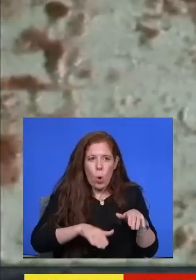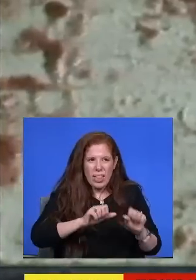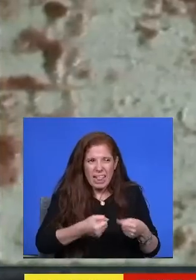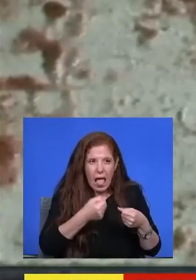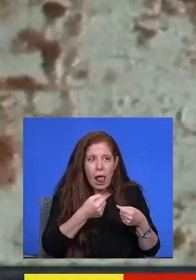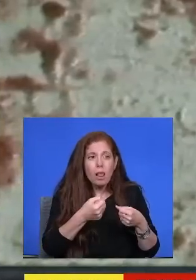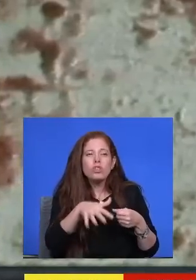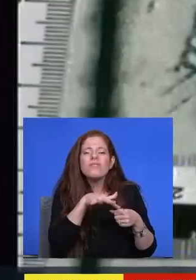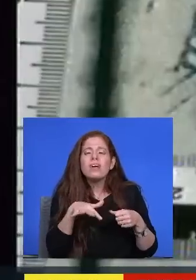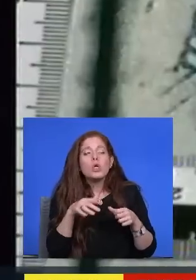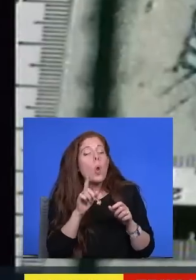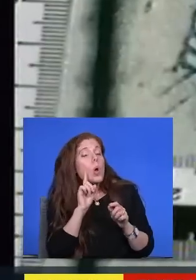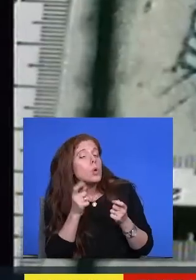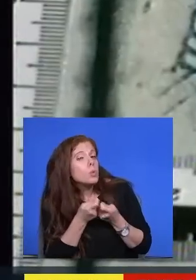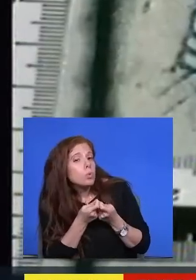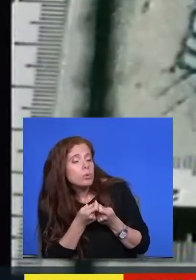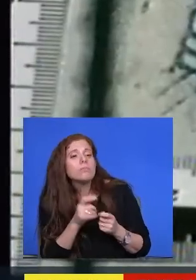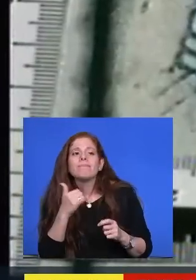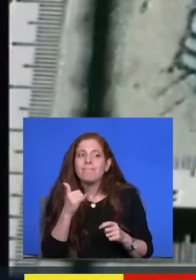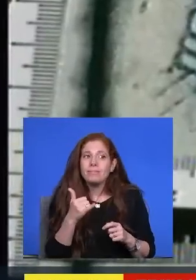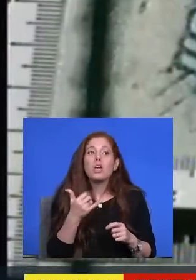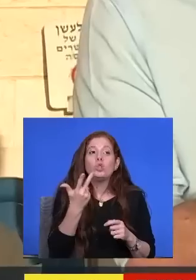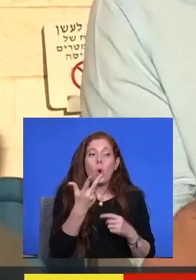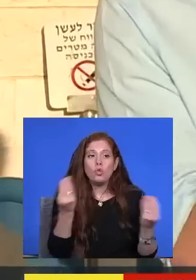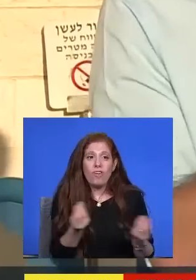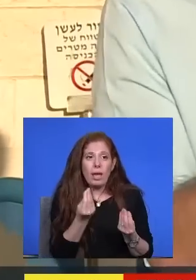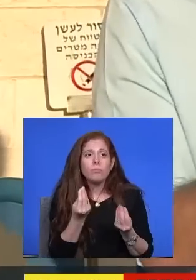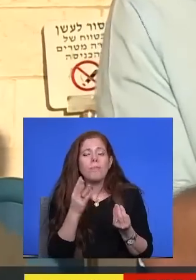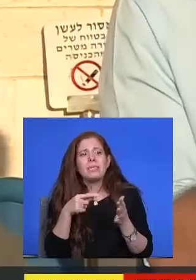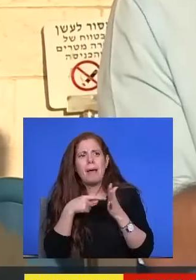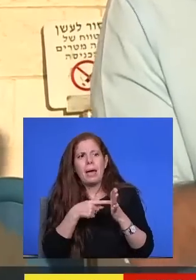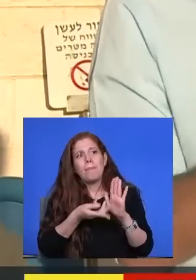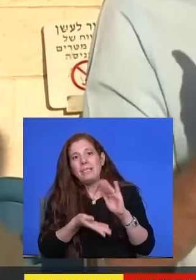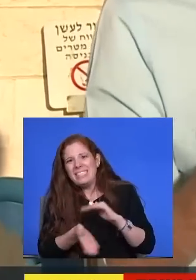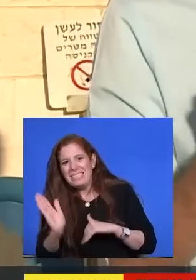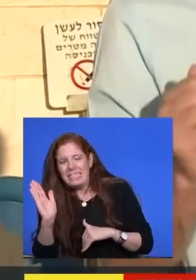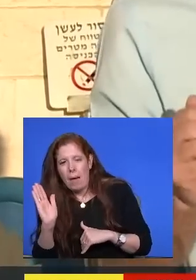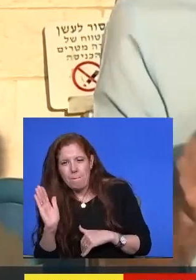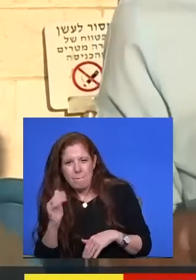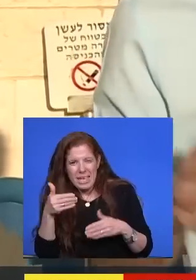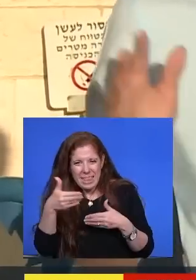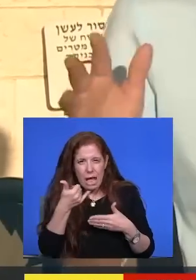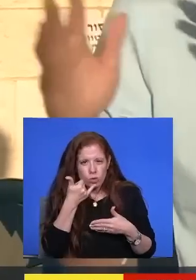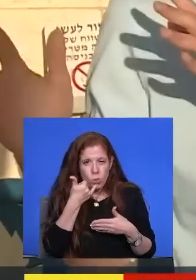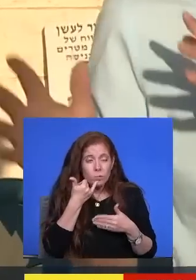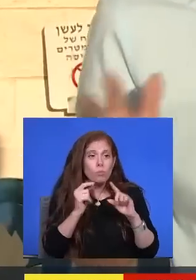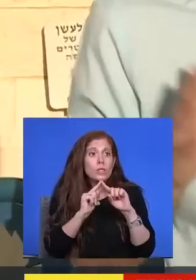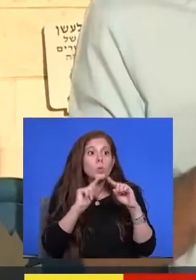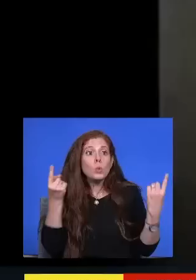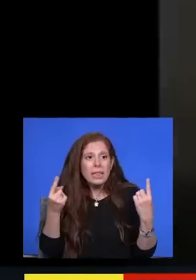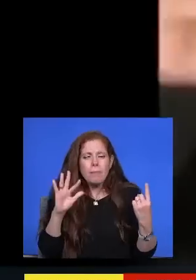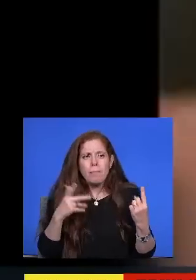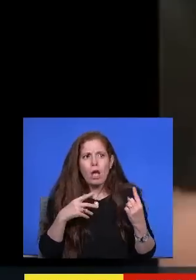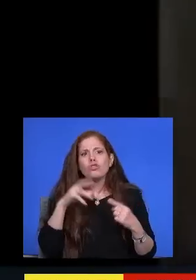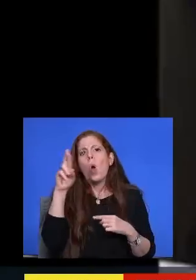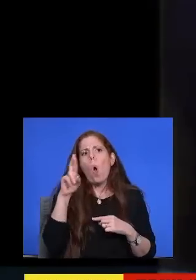היו סימני שאלה. נכון, שלוש עקבות שבעצם מסרטטות מסלול יציאה מתא השירותים, מזירת הרצח, שהוא מסלול שונה ממה שהדגים רומן